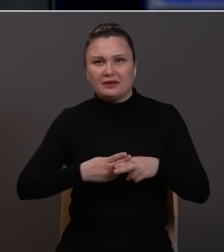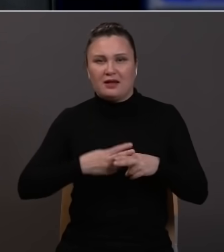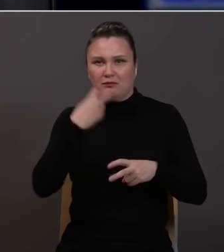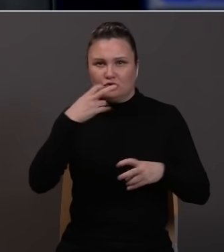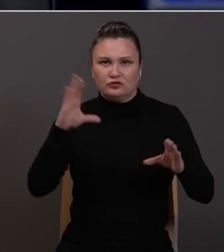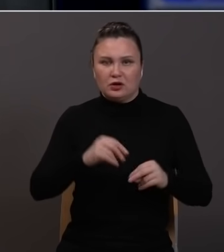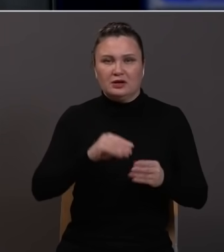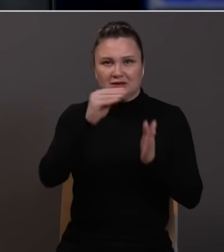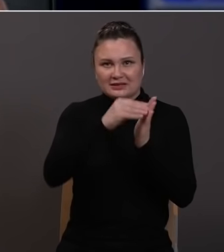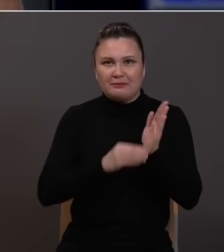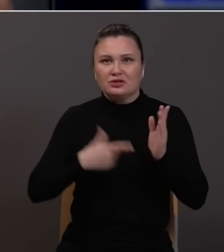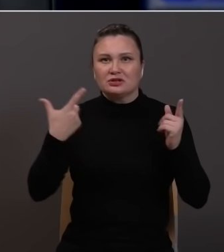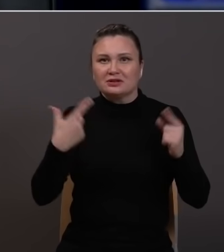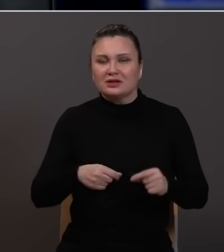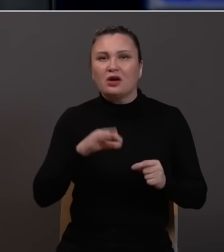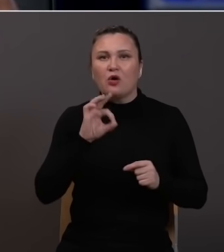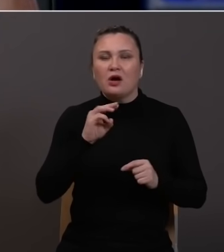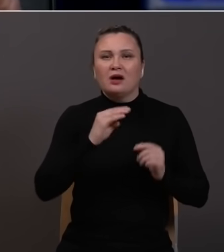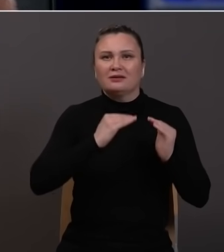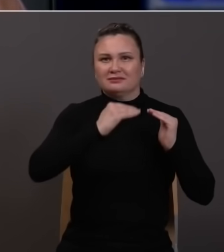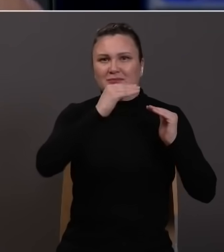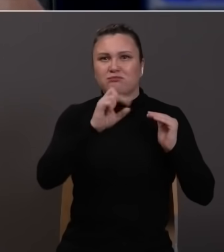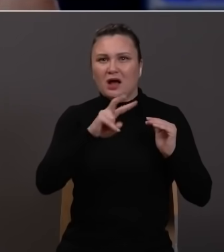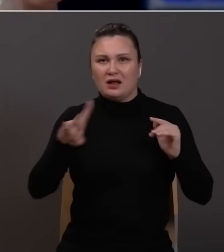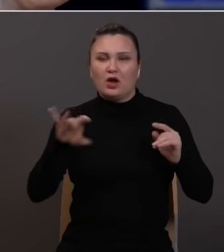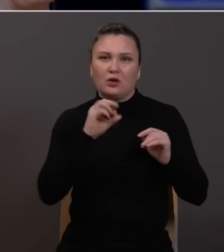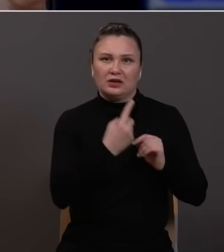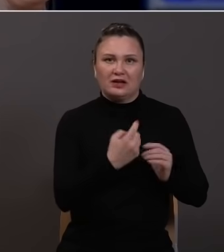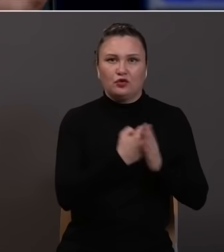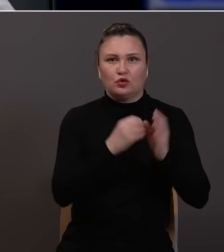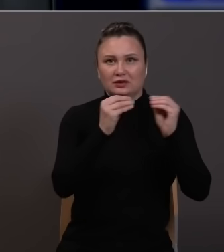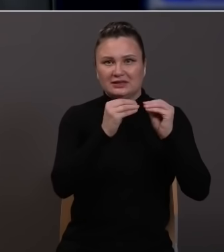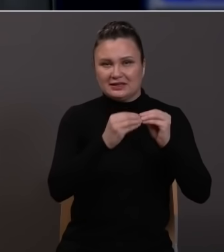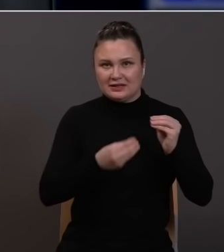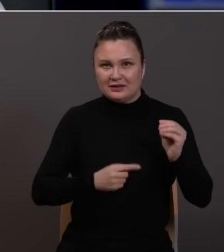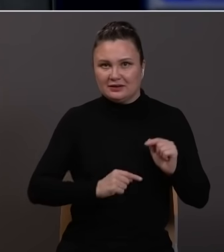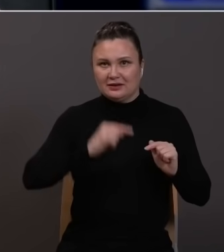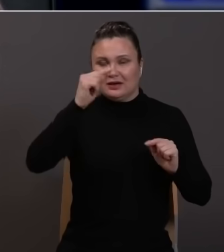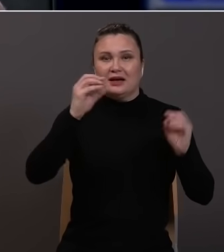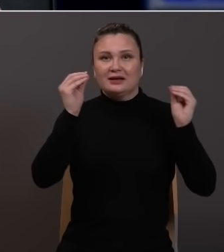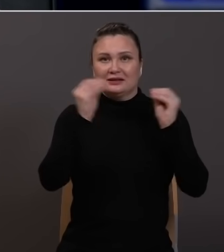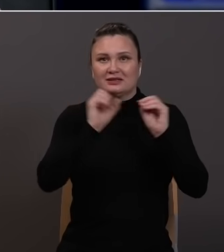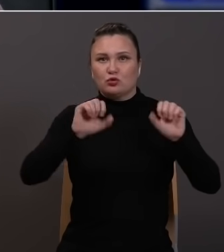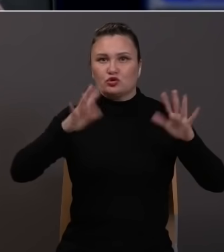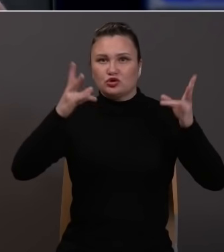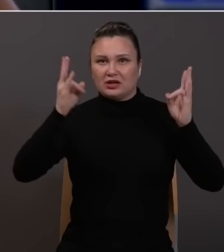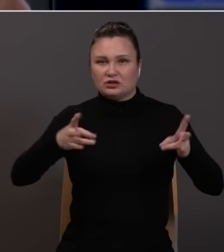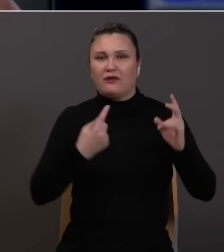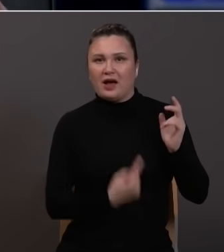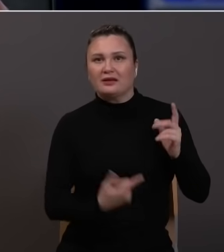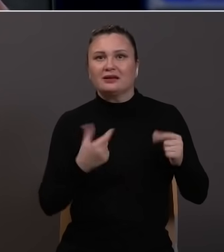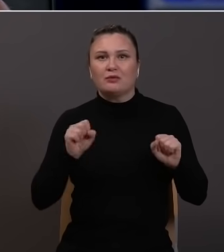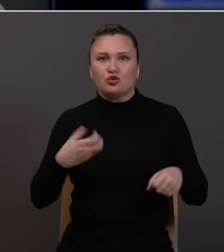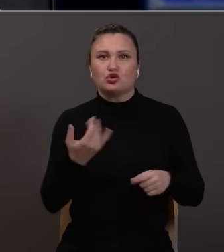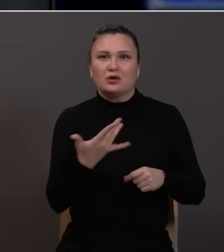составим градацию загрязнений от 1 до 10, где 1 может еще пролежать 50 лет, а 10 может случиться катастрофа,